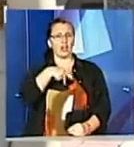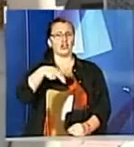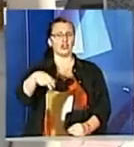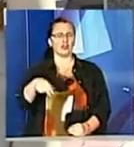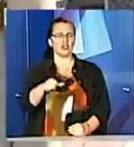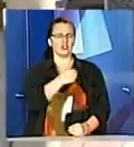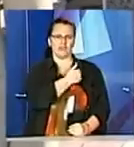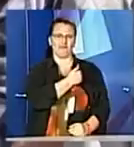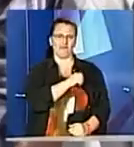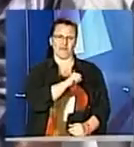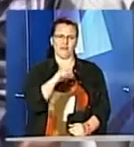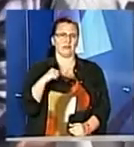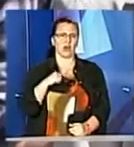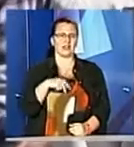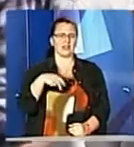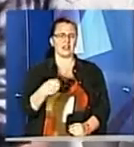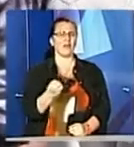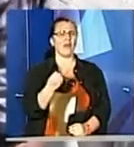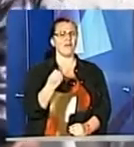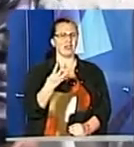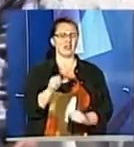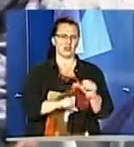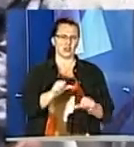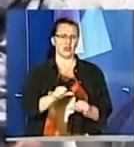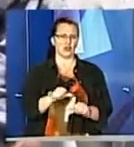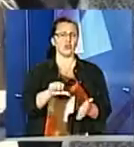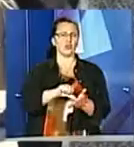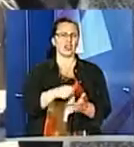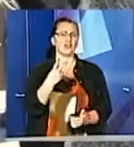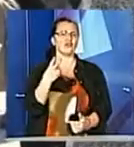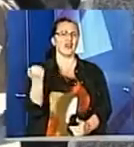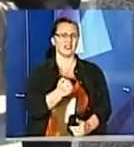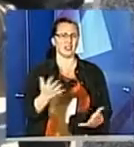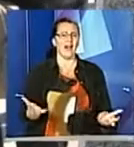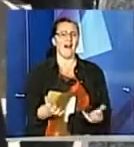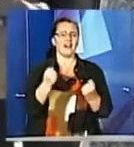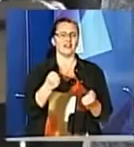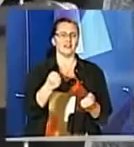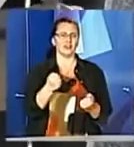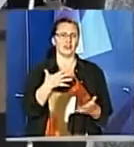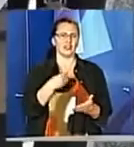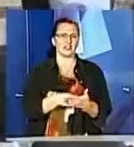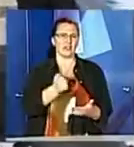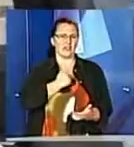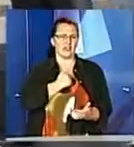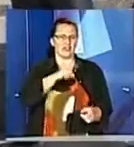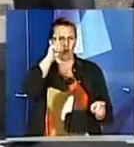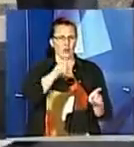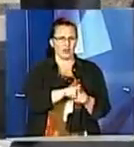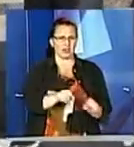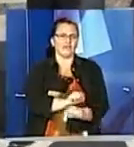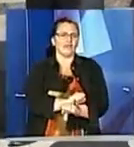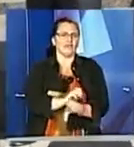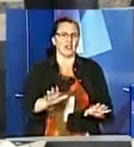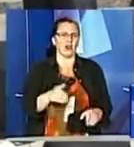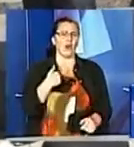січні 2015-го. На передовій був лише два тижні. Рятуючи побратимів, він підірвався на фугасі. Завжди в мене серце,